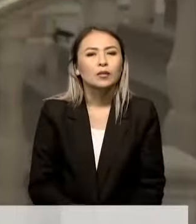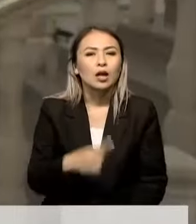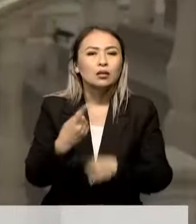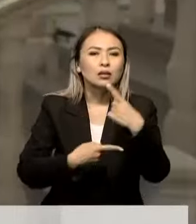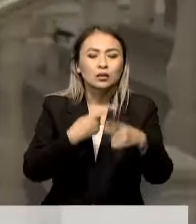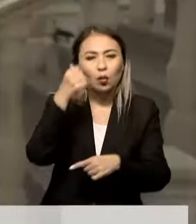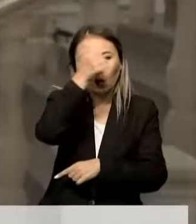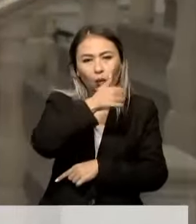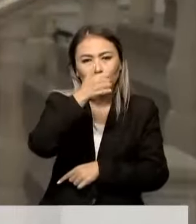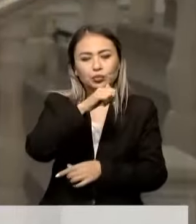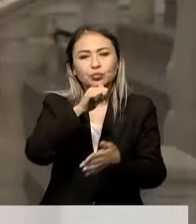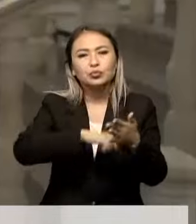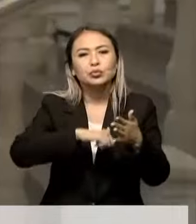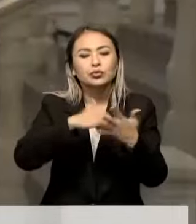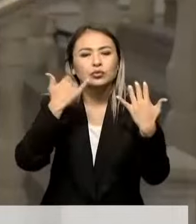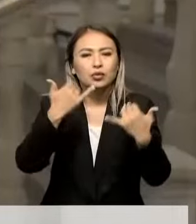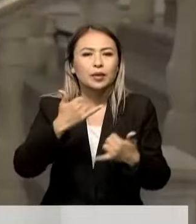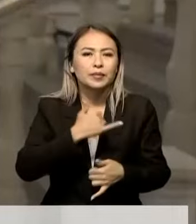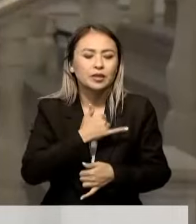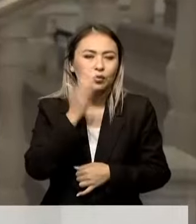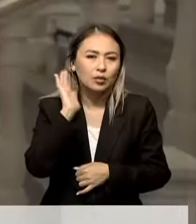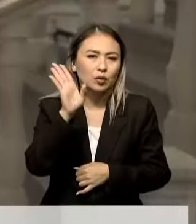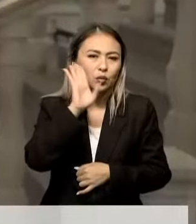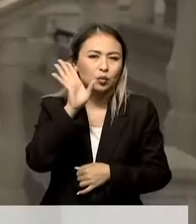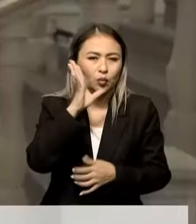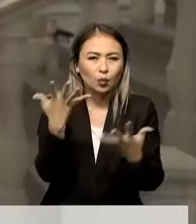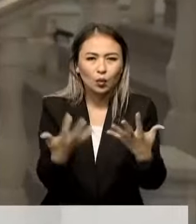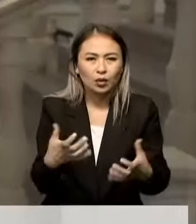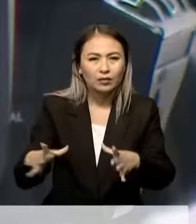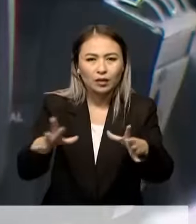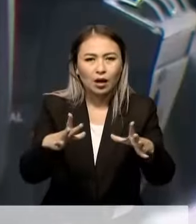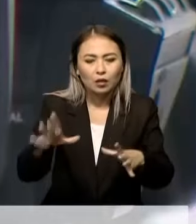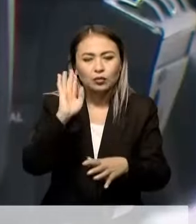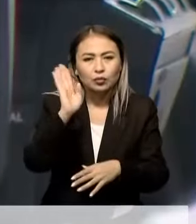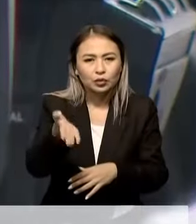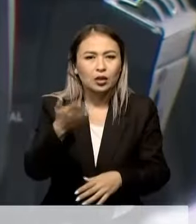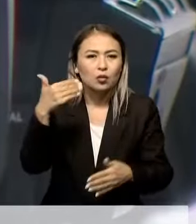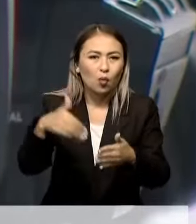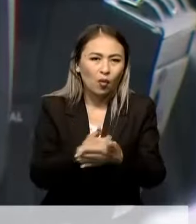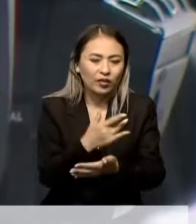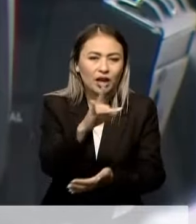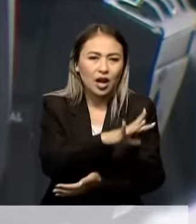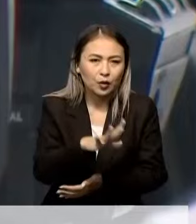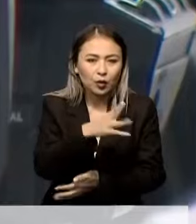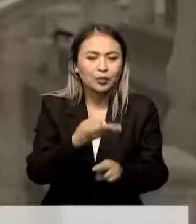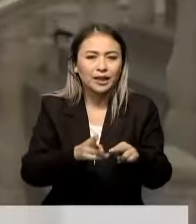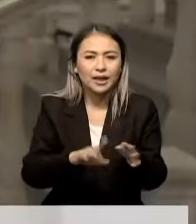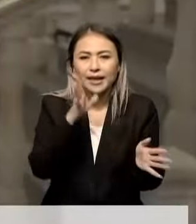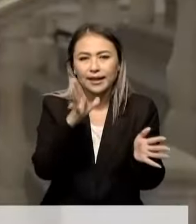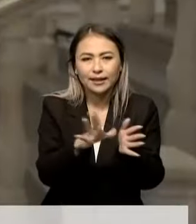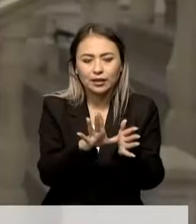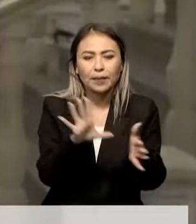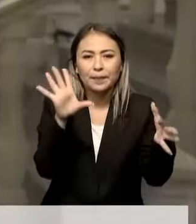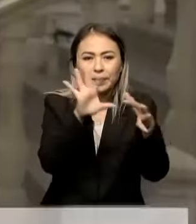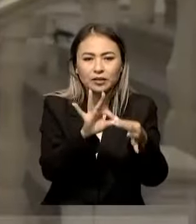жатыр. Одан кейін келер жылдан бастап бізде жаңағы суағарлар жасалатын болады. Жаңа аудан болғандықтан электр қуаты ол жерде